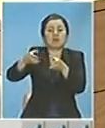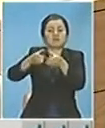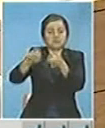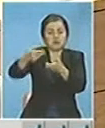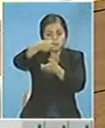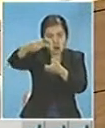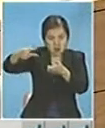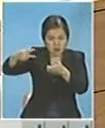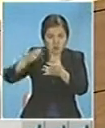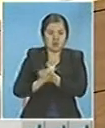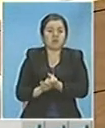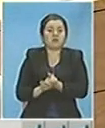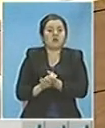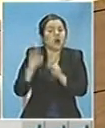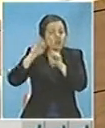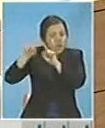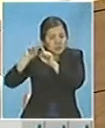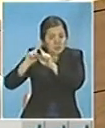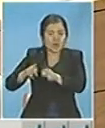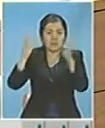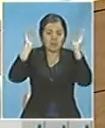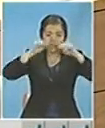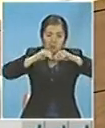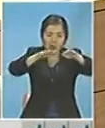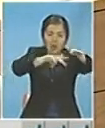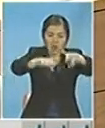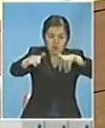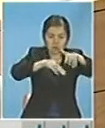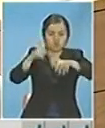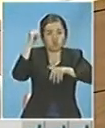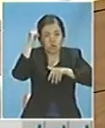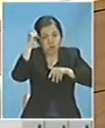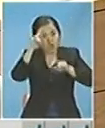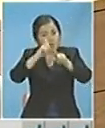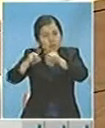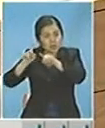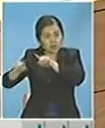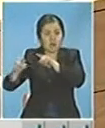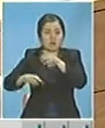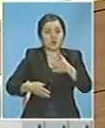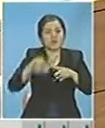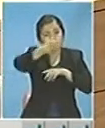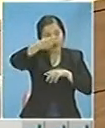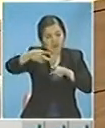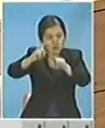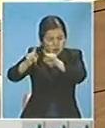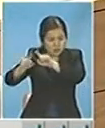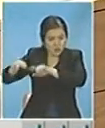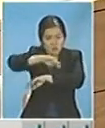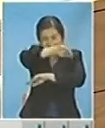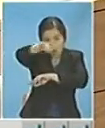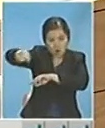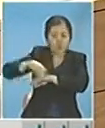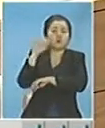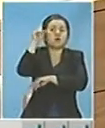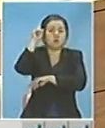ในเรื่องของการให้ความรู้ต่อประชาชนในทุกวงการแล้วก็ในทุกระดับเพื่อให้เรามีความเข้าอกเข้าใ